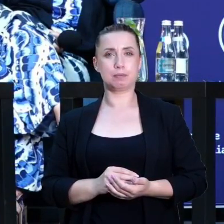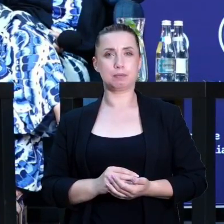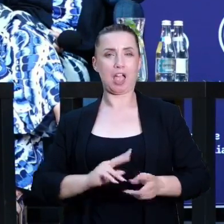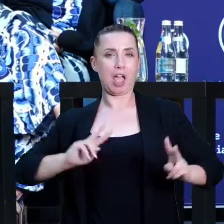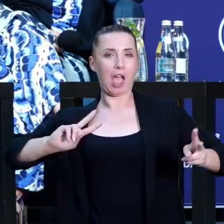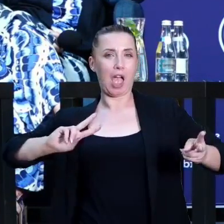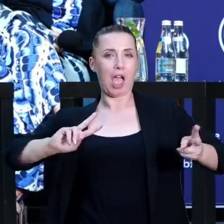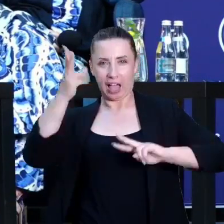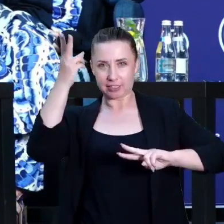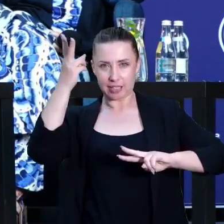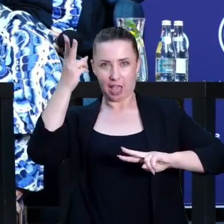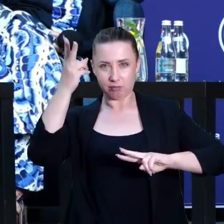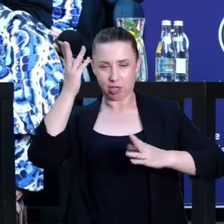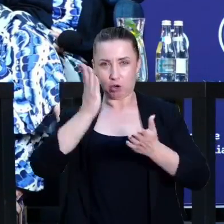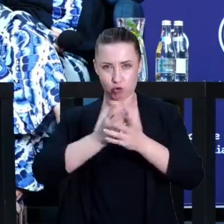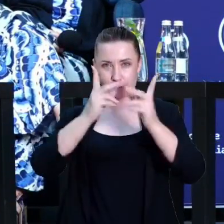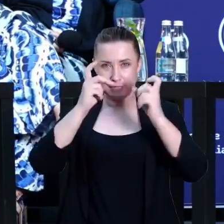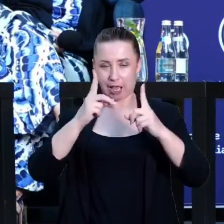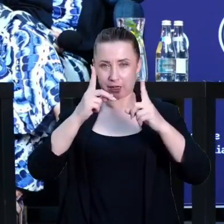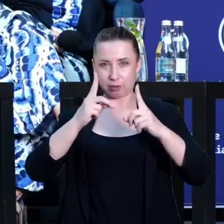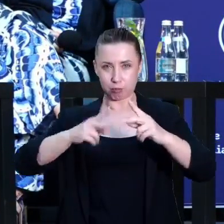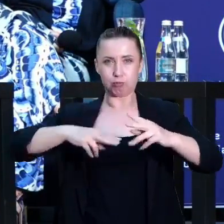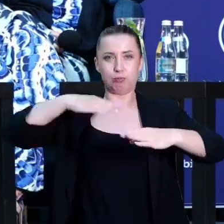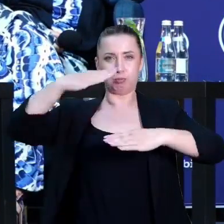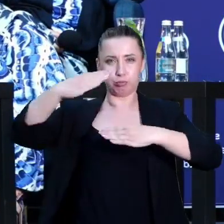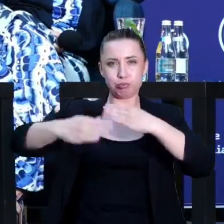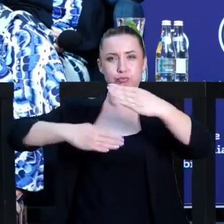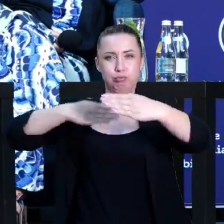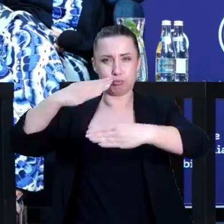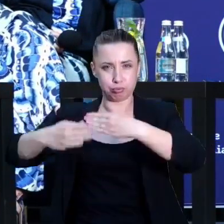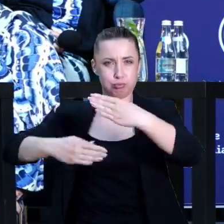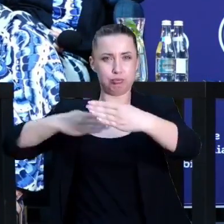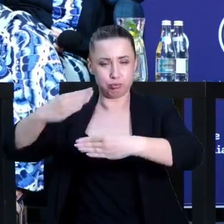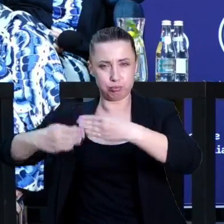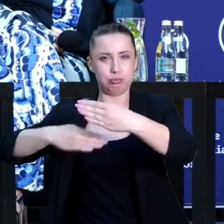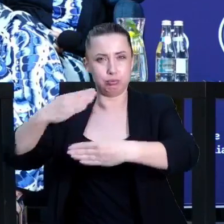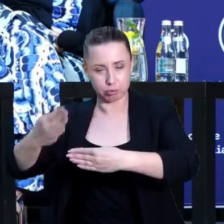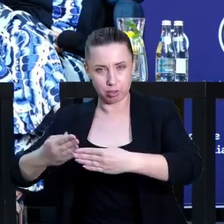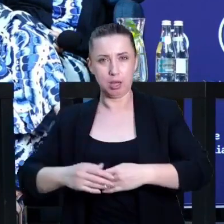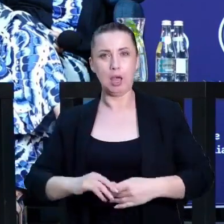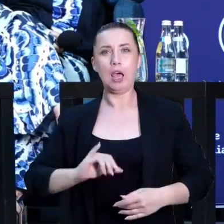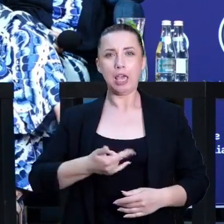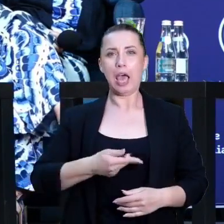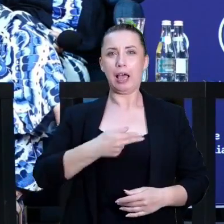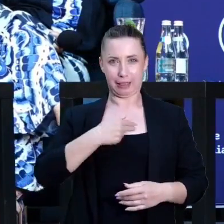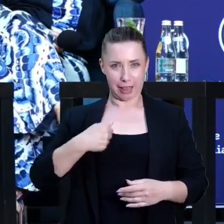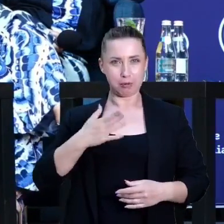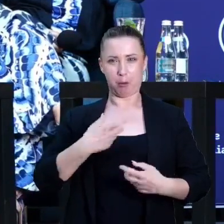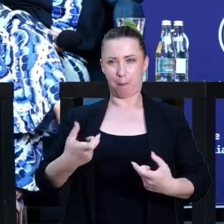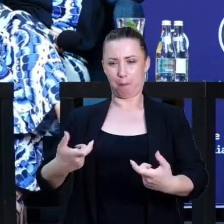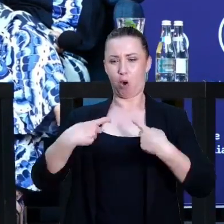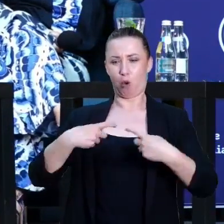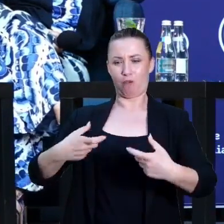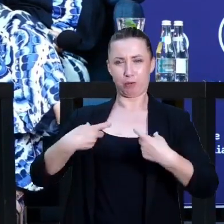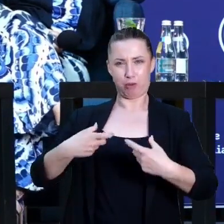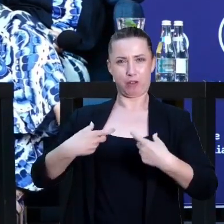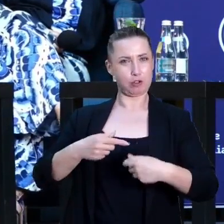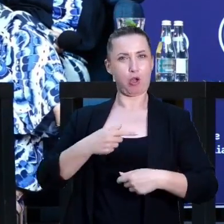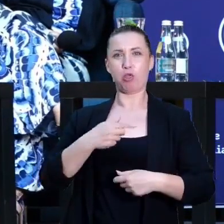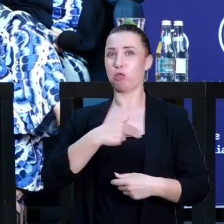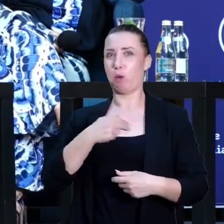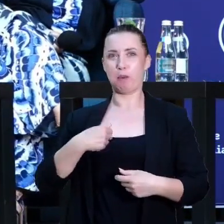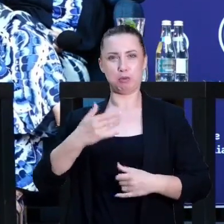akcja budzi reakcję, prawda? Więc im bardziej będą nam narzucane te ograniczenia, tym bardziej będziemy silne w